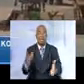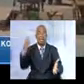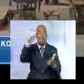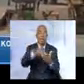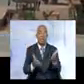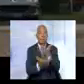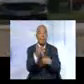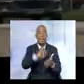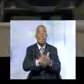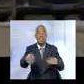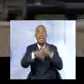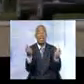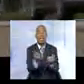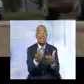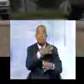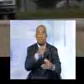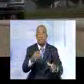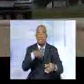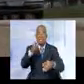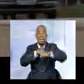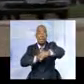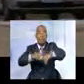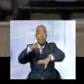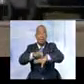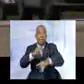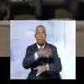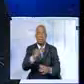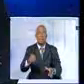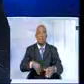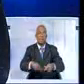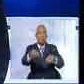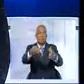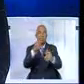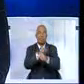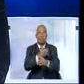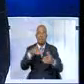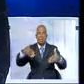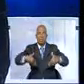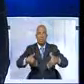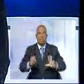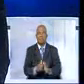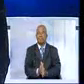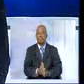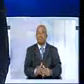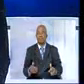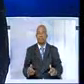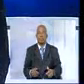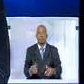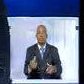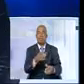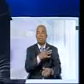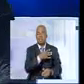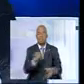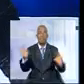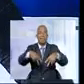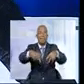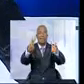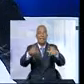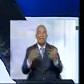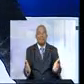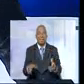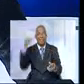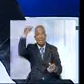différentes catégories socio-professionnelles de la population. Une foire commerciale marocaine se tient en ce moment